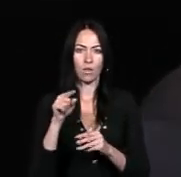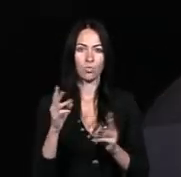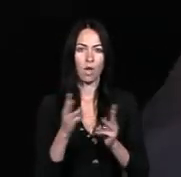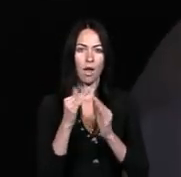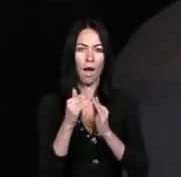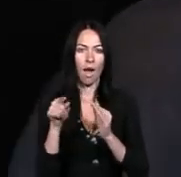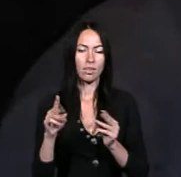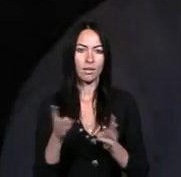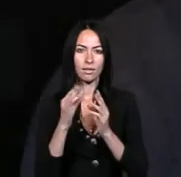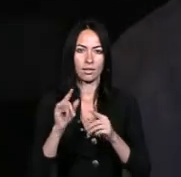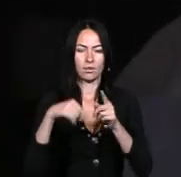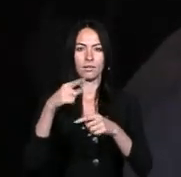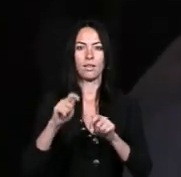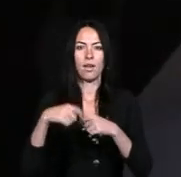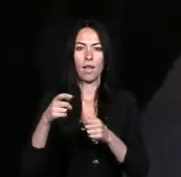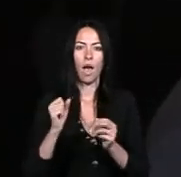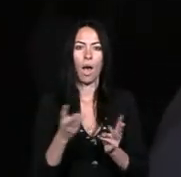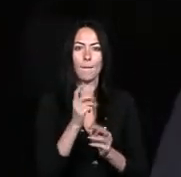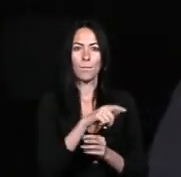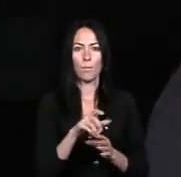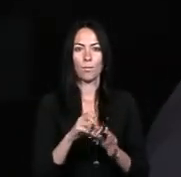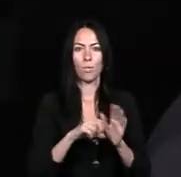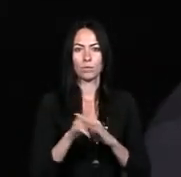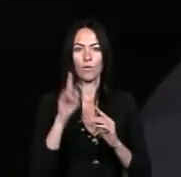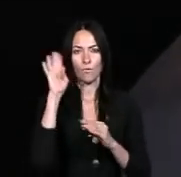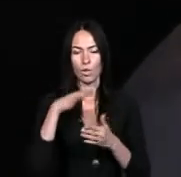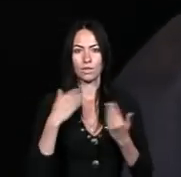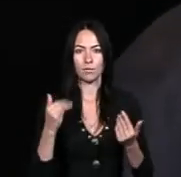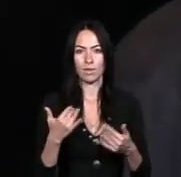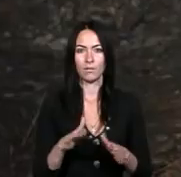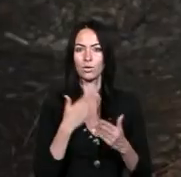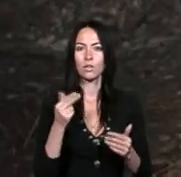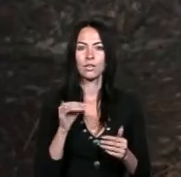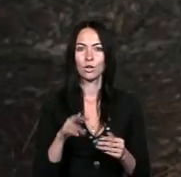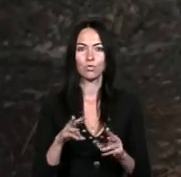пішло. А пожежники потікали, води немає і все, і нічим тушити.